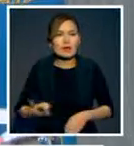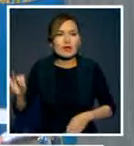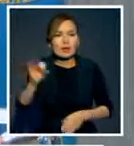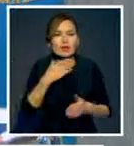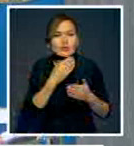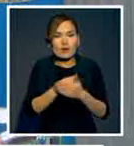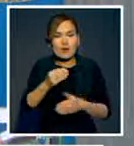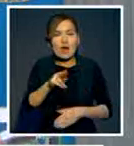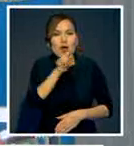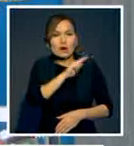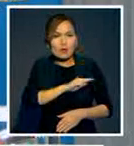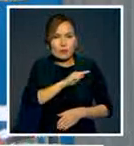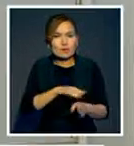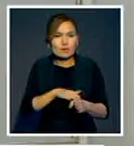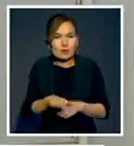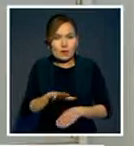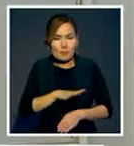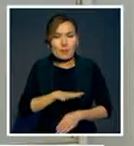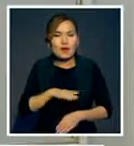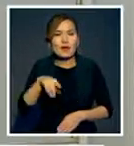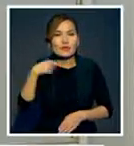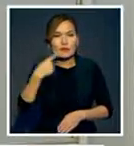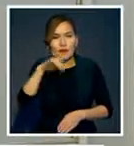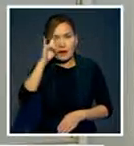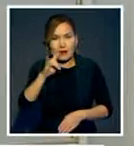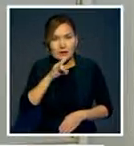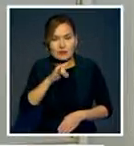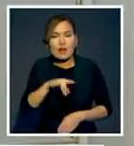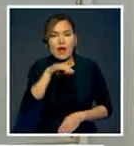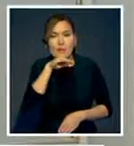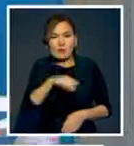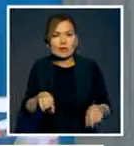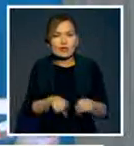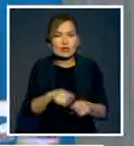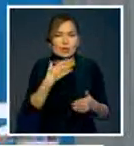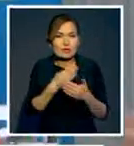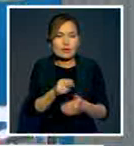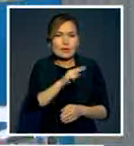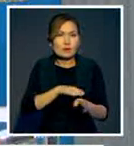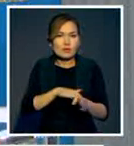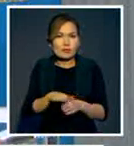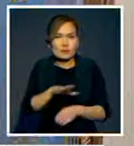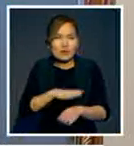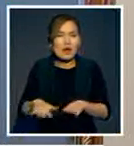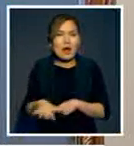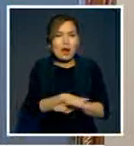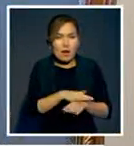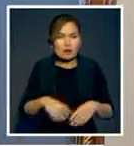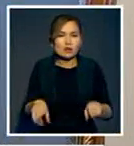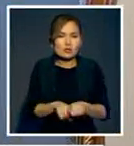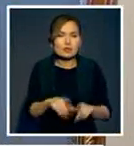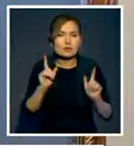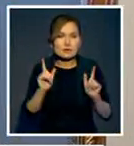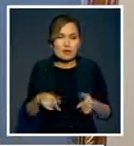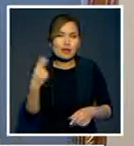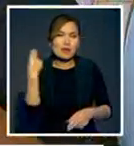істеді, тіл мамандары өзінің жұмысын істеді. Қоғамның ішінде біз талқыладық, білетін адамдардың